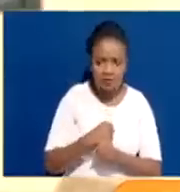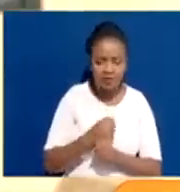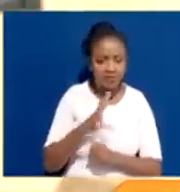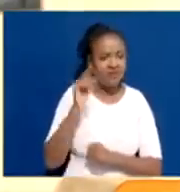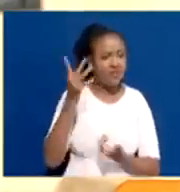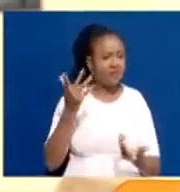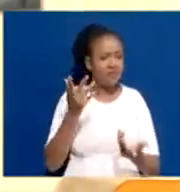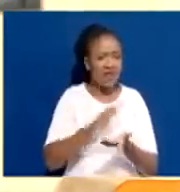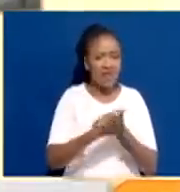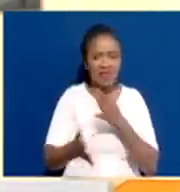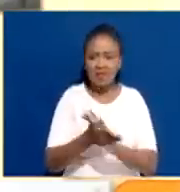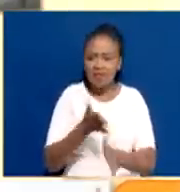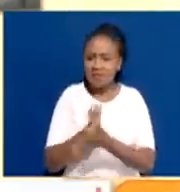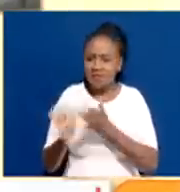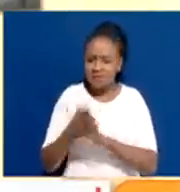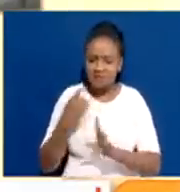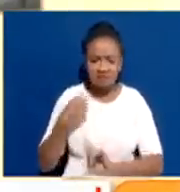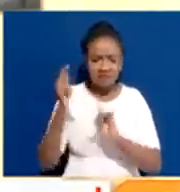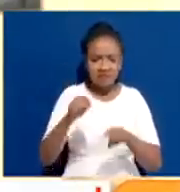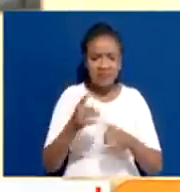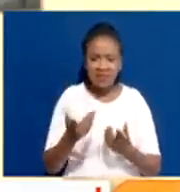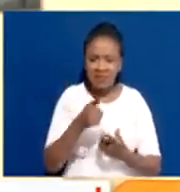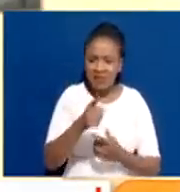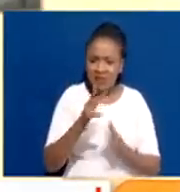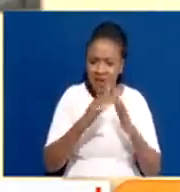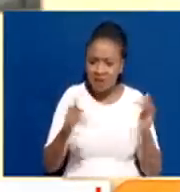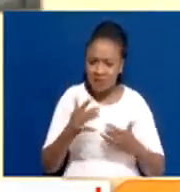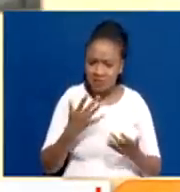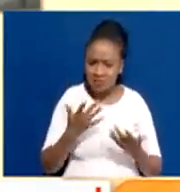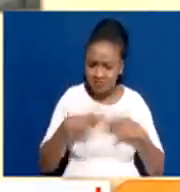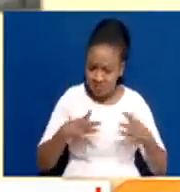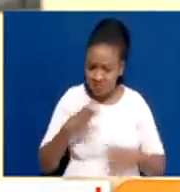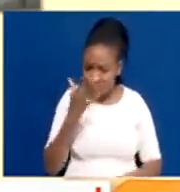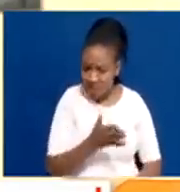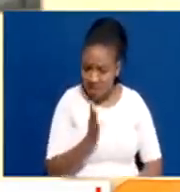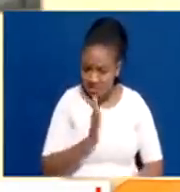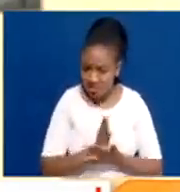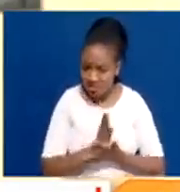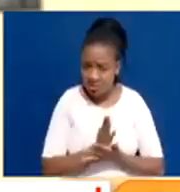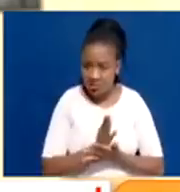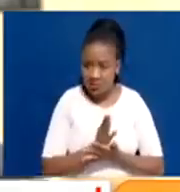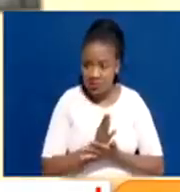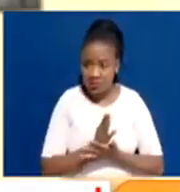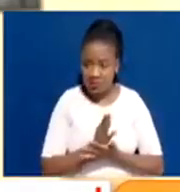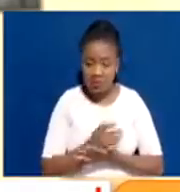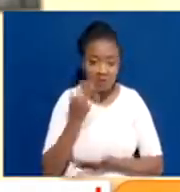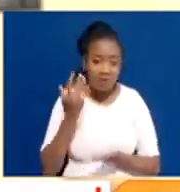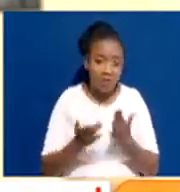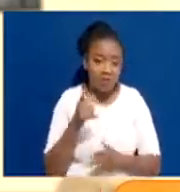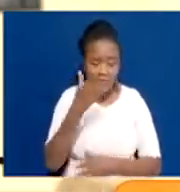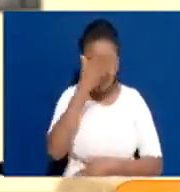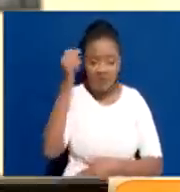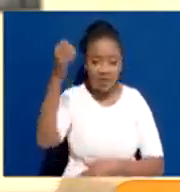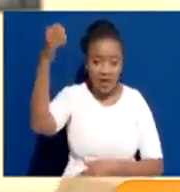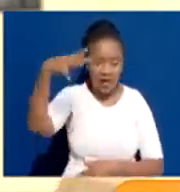kabisa. Nikafika, ai, hii boma ni kama mtu hiko kweli. Ni kama hako amesahau kuwasha mata.